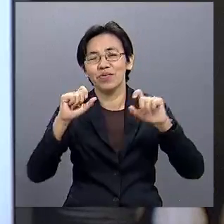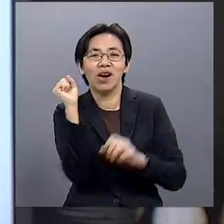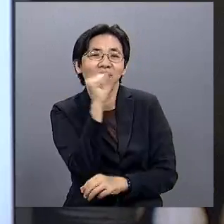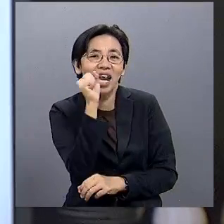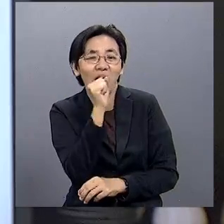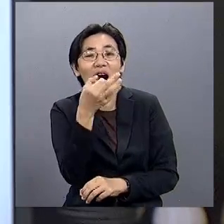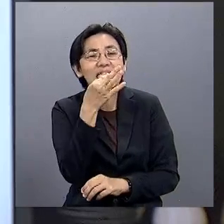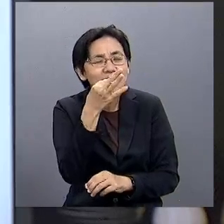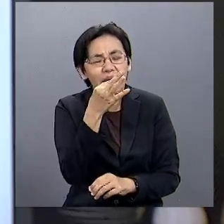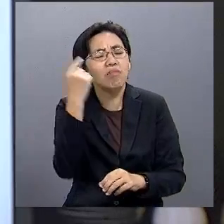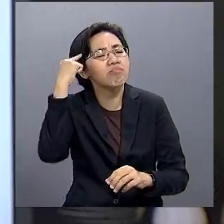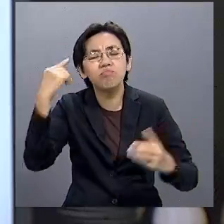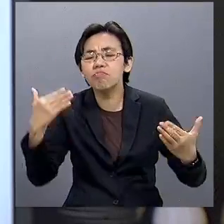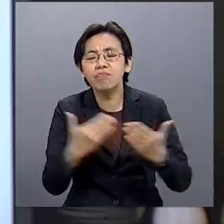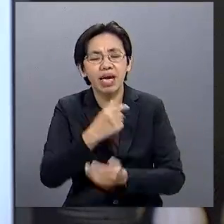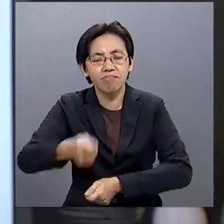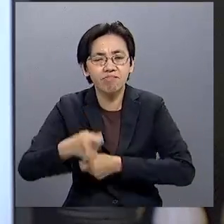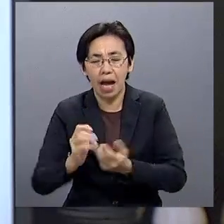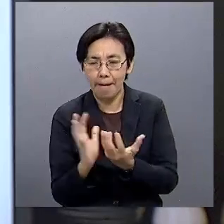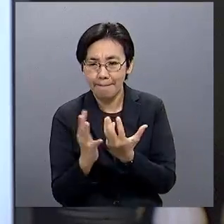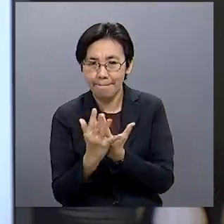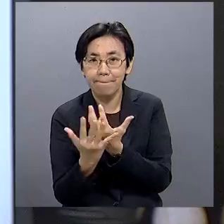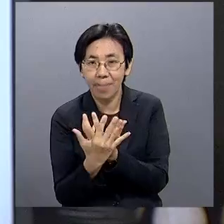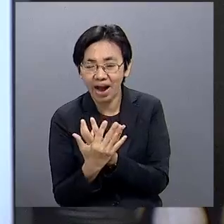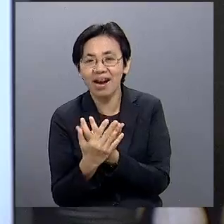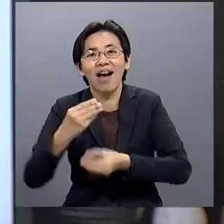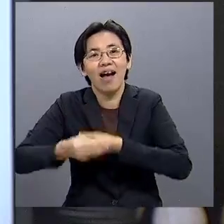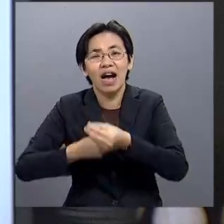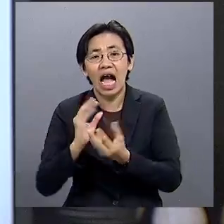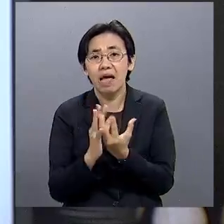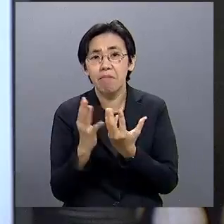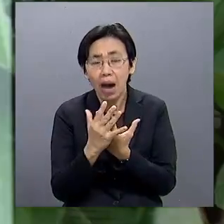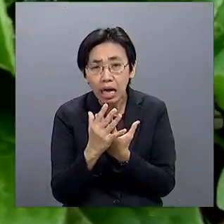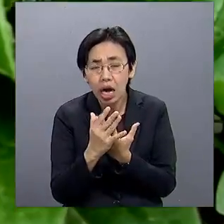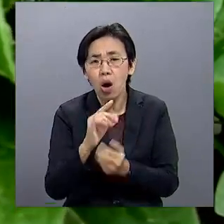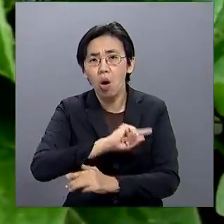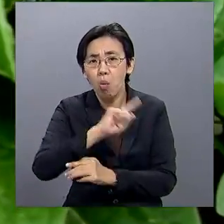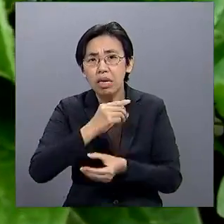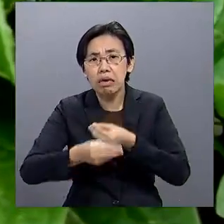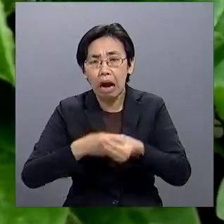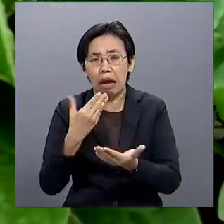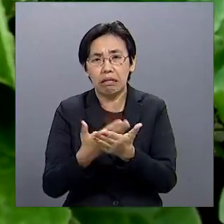าเป็นเกษตรกรปลูกผักออร์แกนิกขายผักวันหนึ่งได้ 1,500 บาทเลยนะครับ